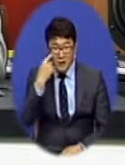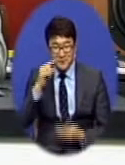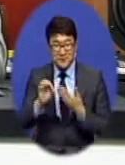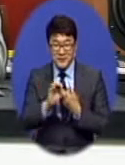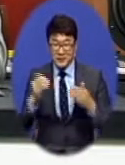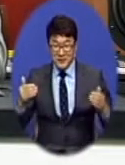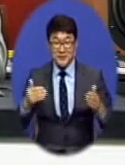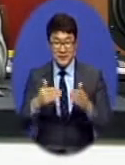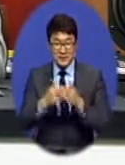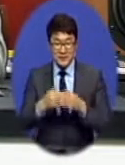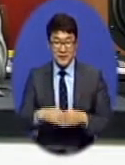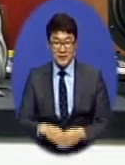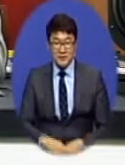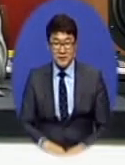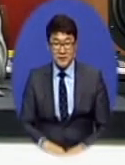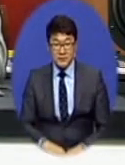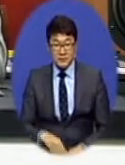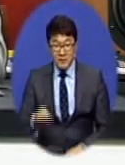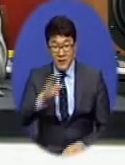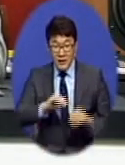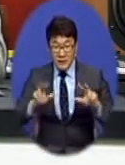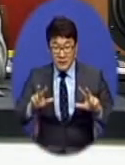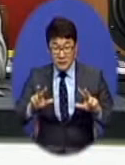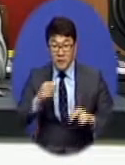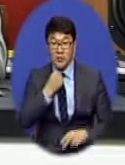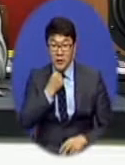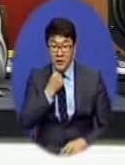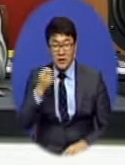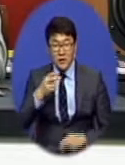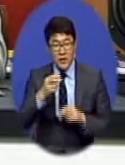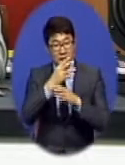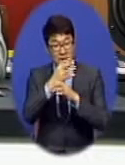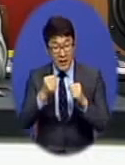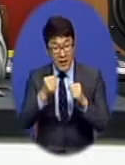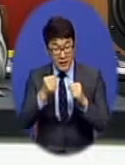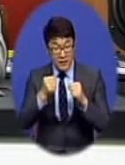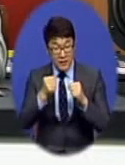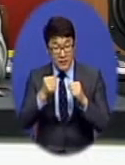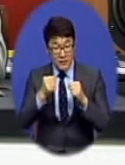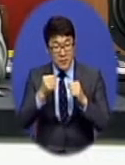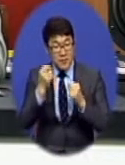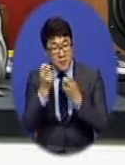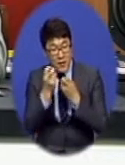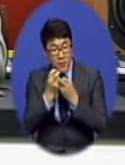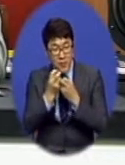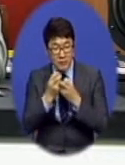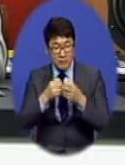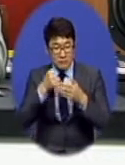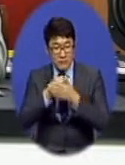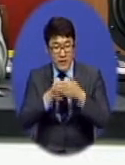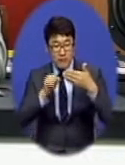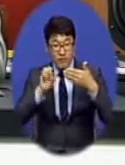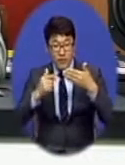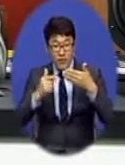됩니다. 자, 이 저희 생방송 참여랑요. 예약 참여는 지정공 참여와 동일하니까요. 어렵지는